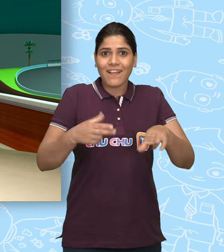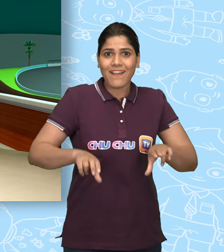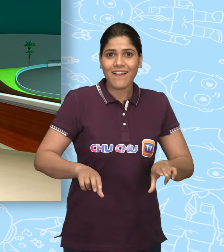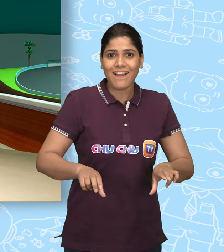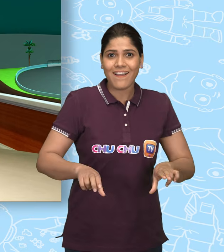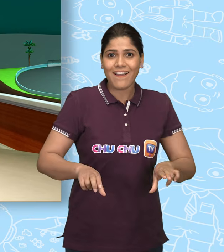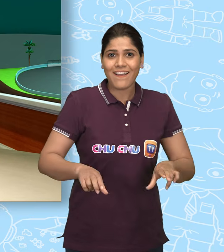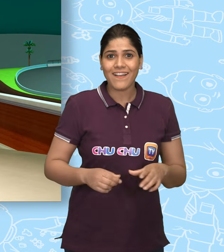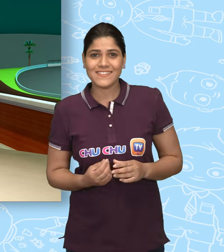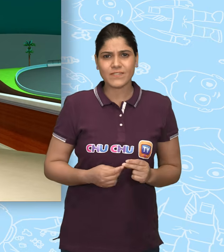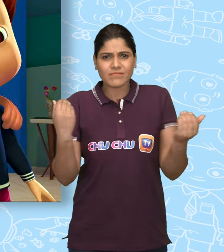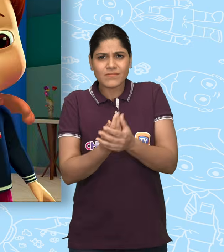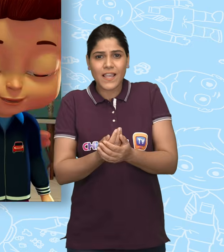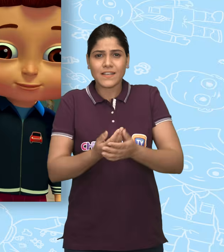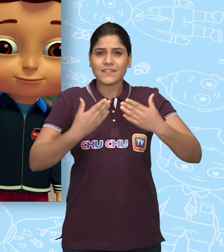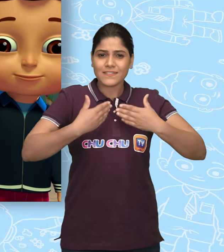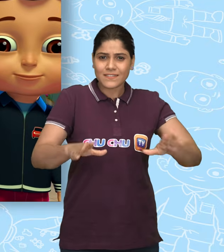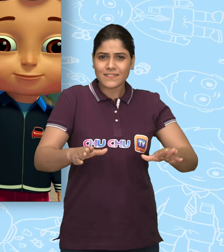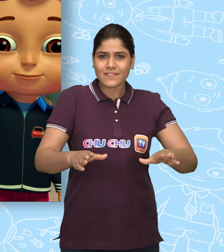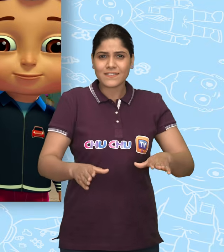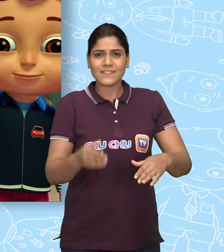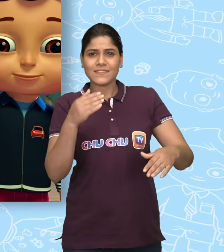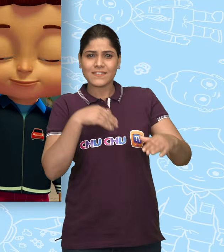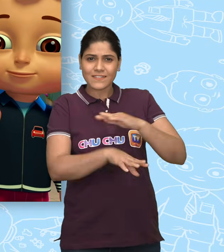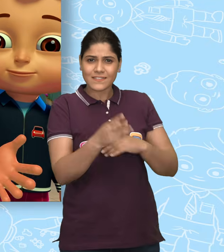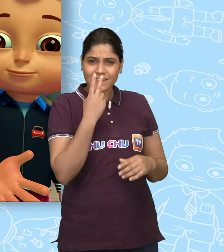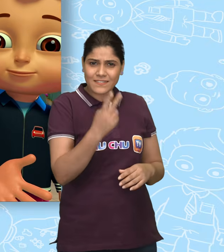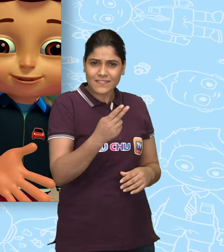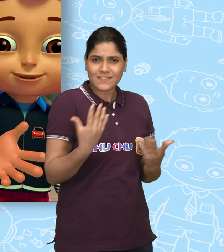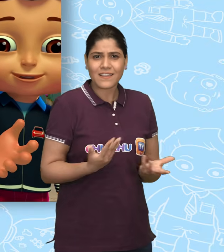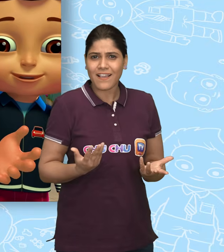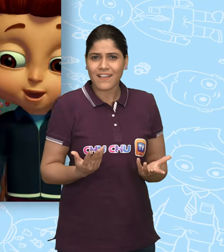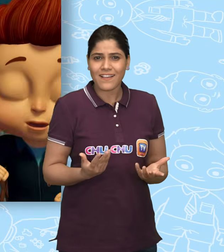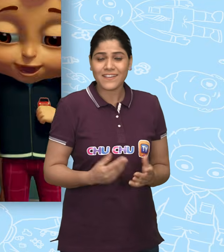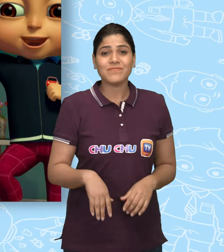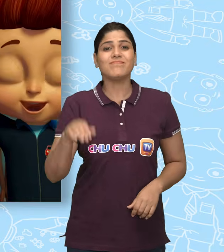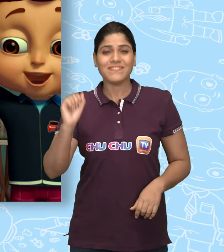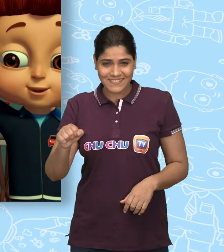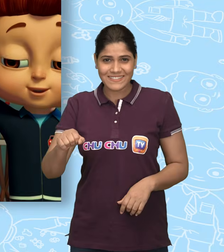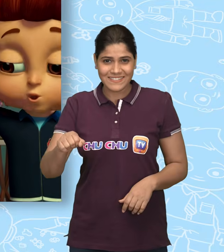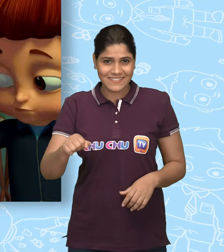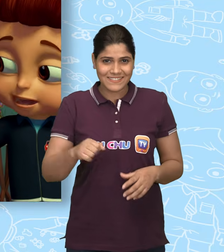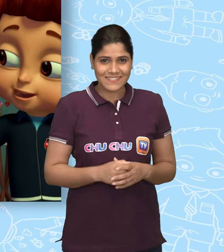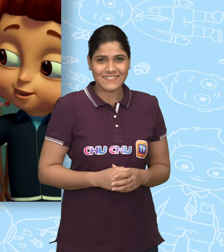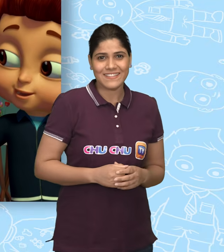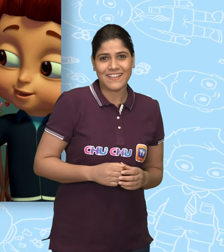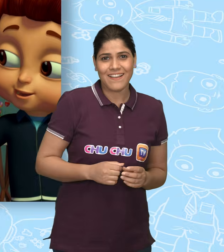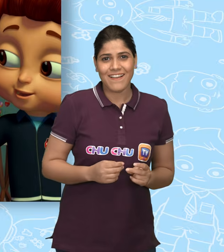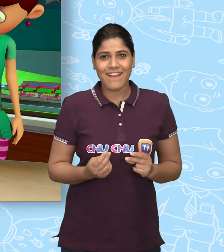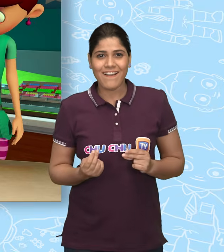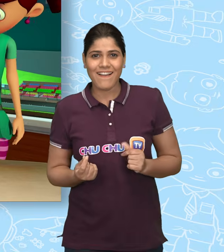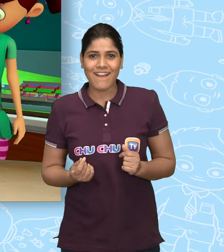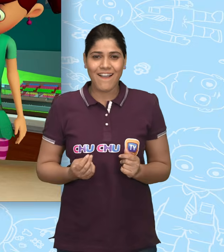जादुई अंडे। क्या हमें इन्हें खोलकर अंदर देखना चाहिए कि क्या है? हाँ, बिल्कुल।